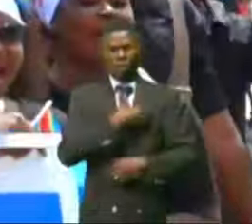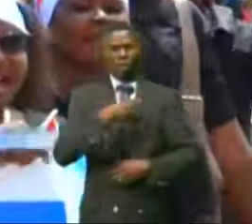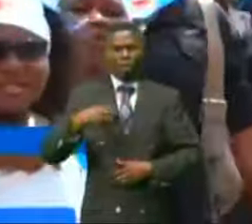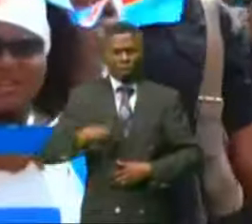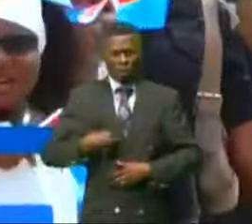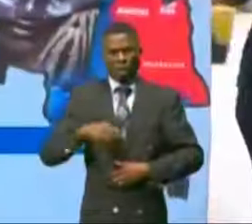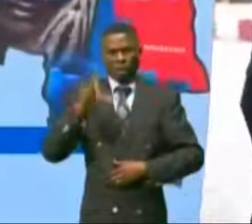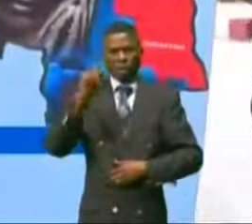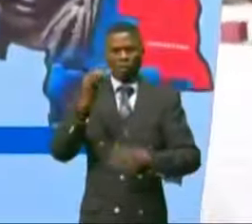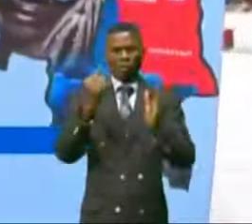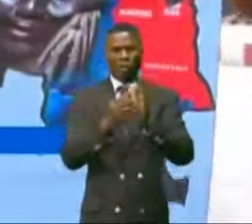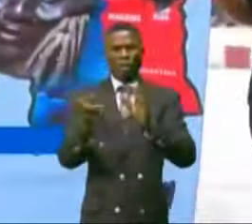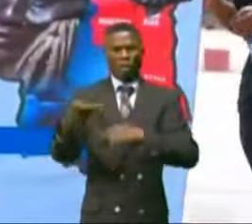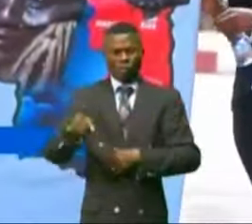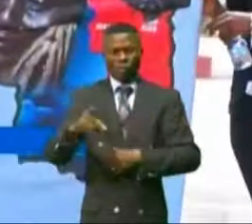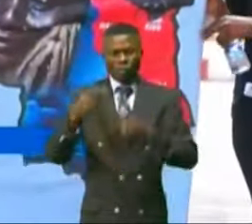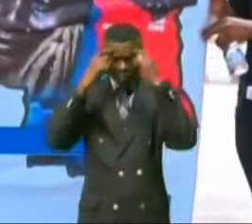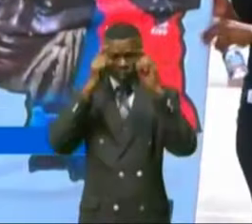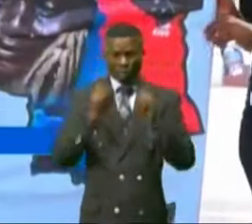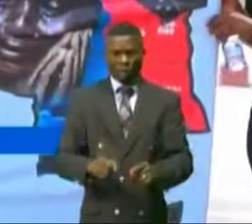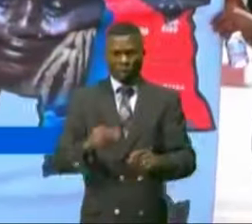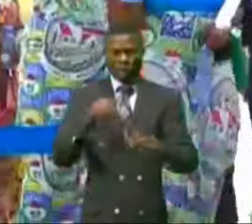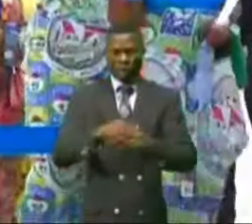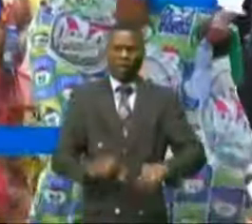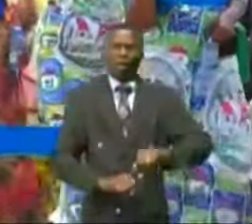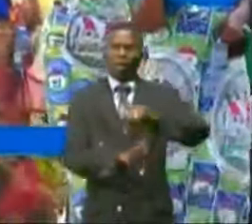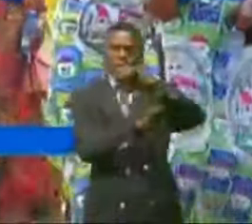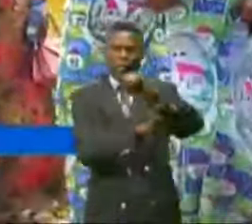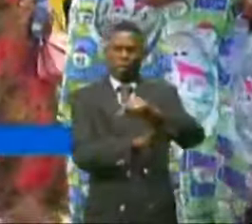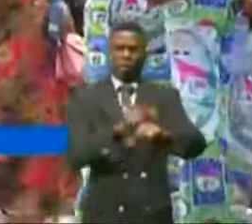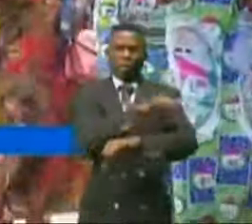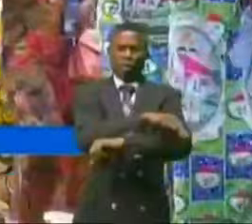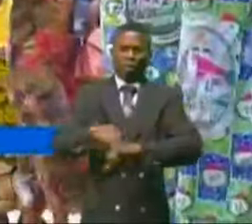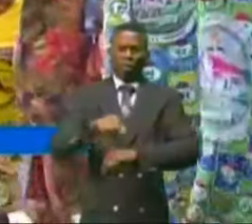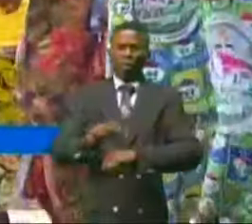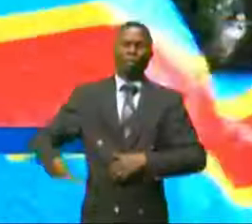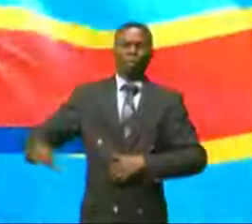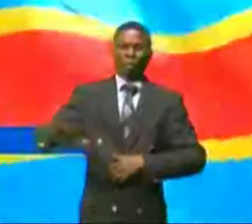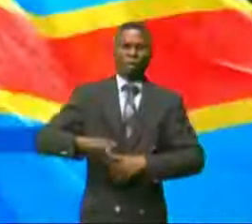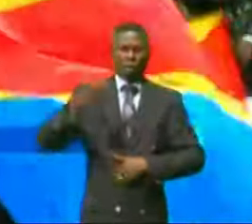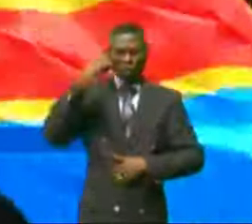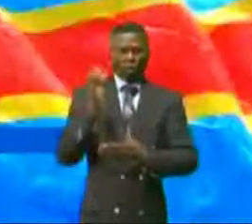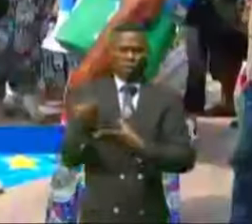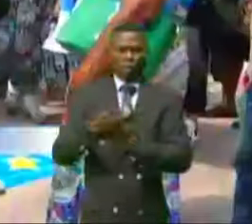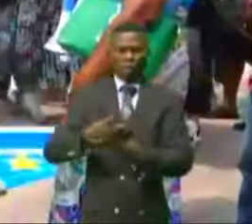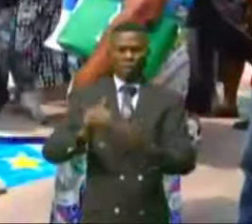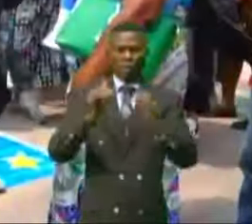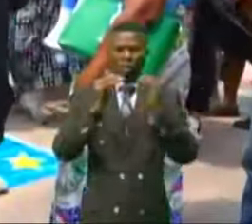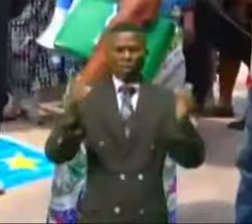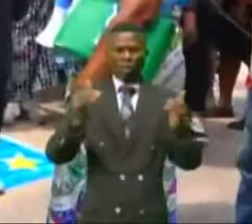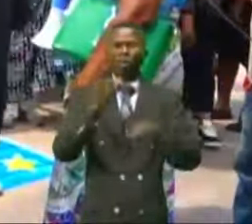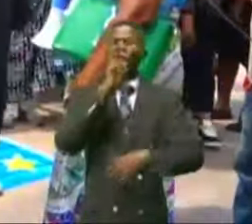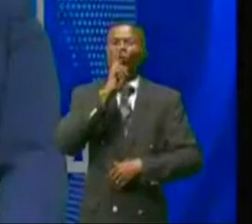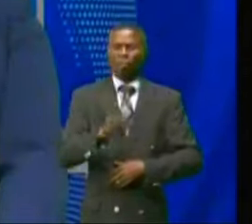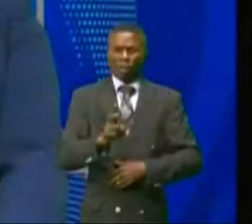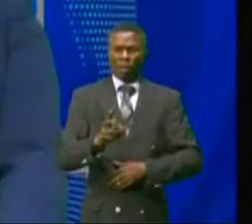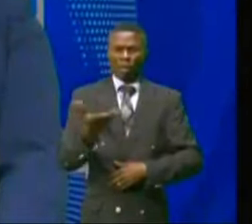des 26 provinces s'est assigné dans l'accompagnement des institutions du pays pour le rétablissement d'une véritable